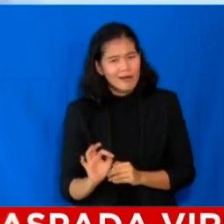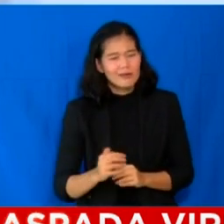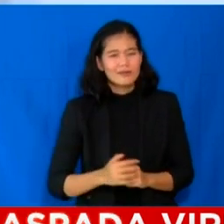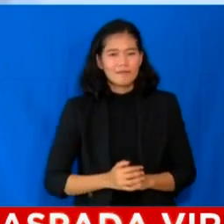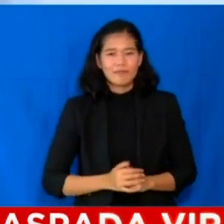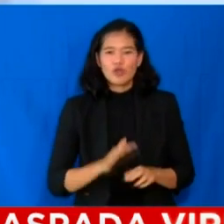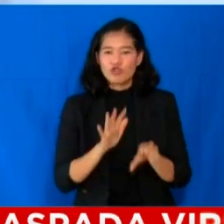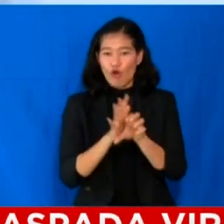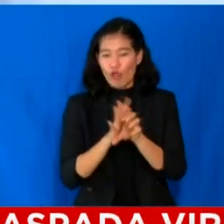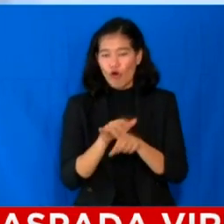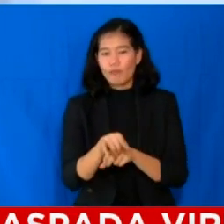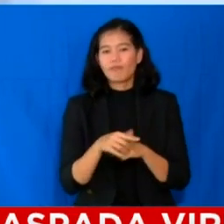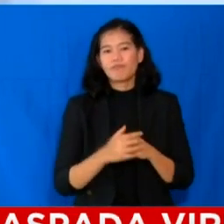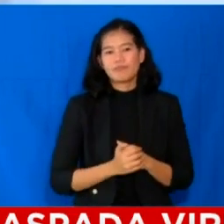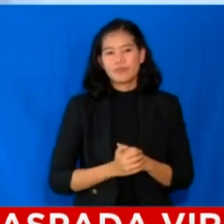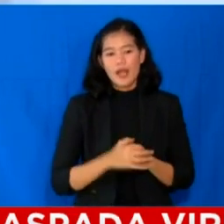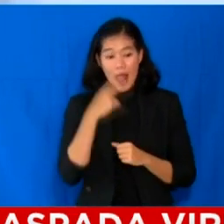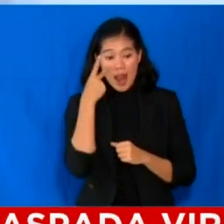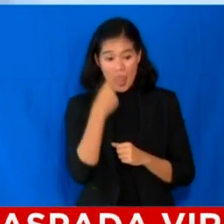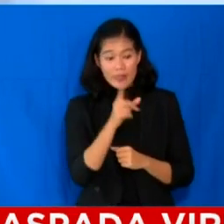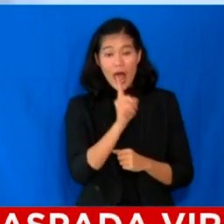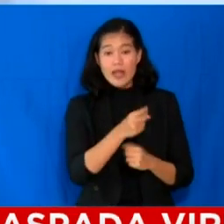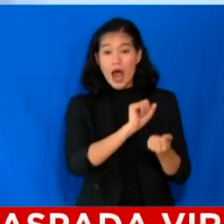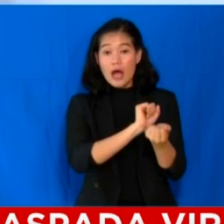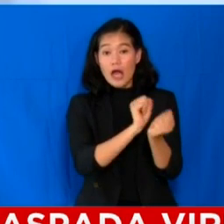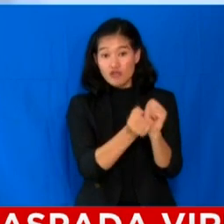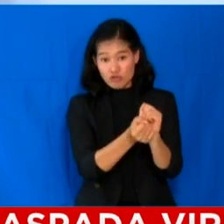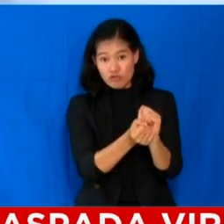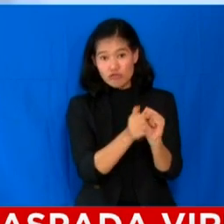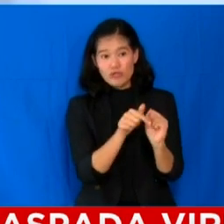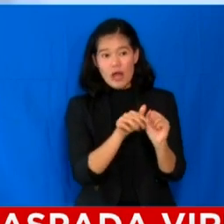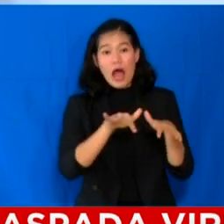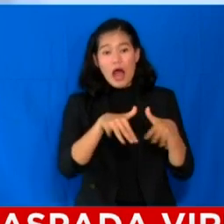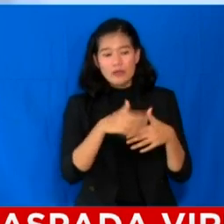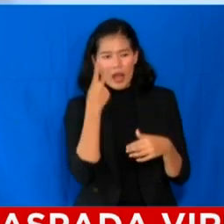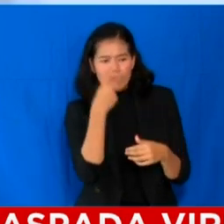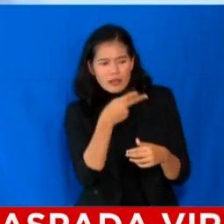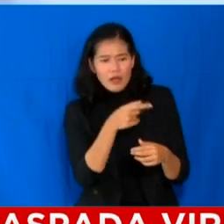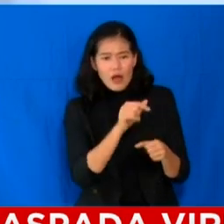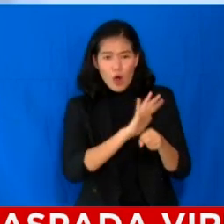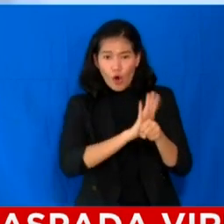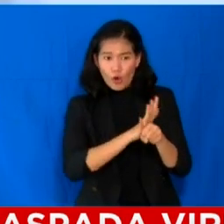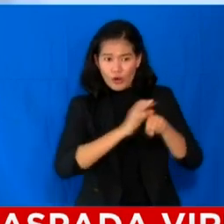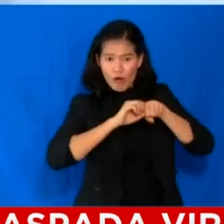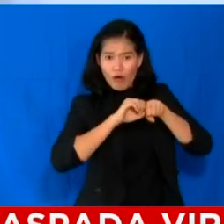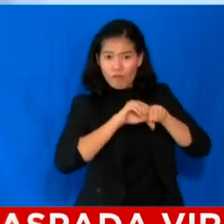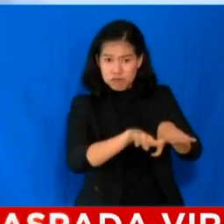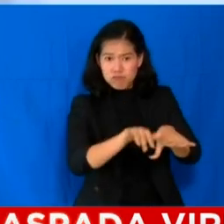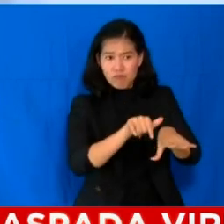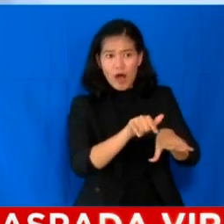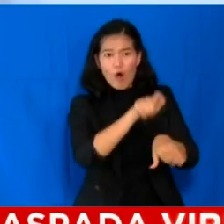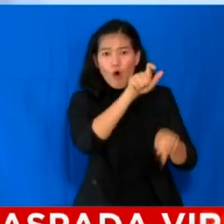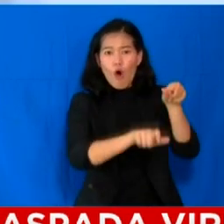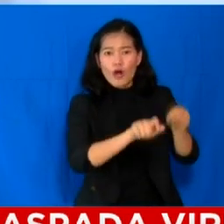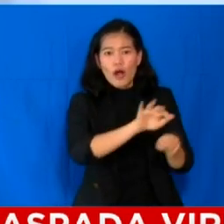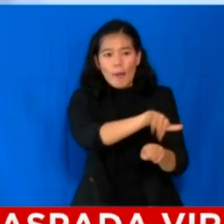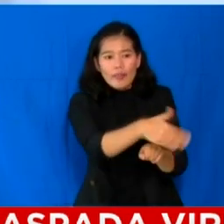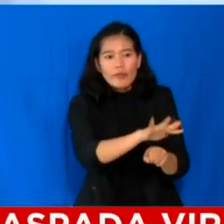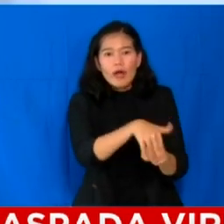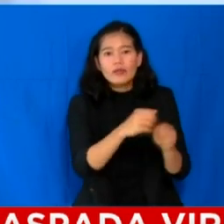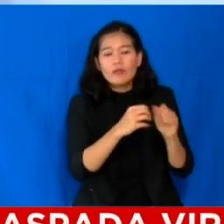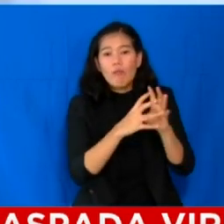misalnya jumlah kasus dan atau jumlah kematian akibat penyakit yang